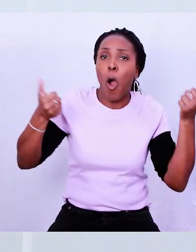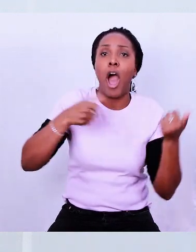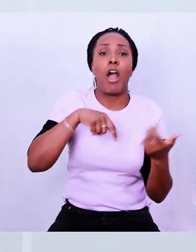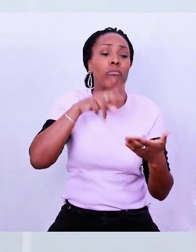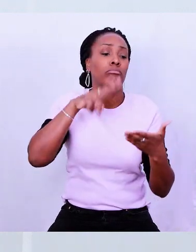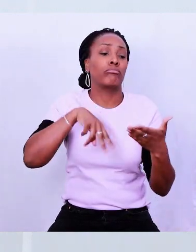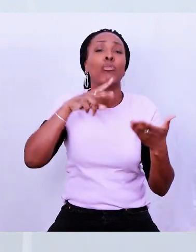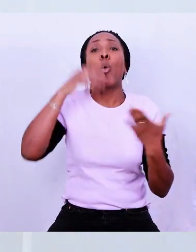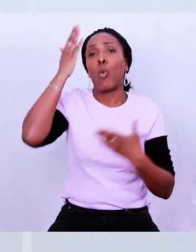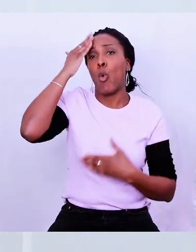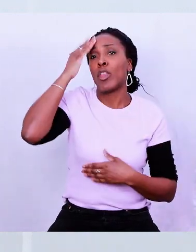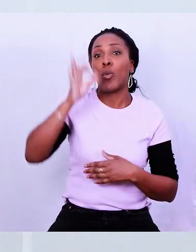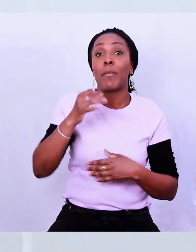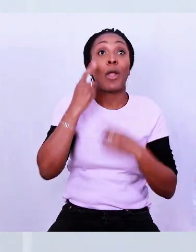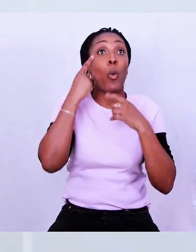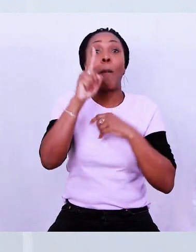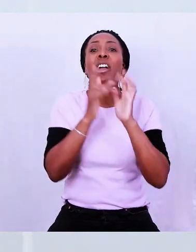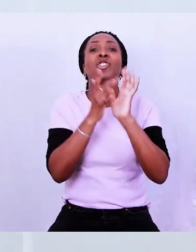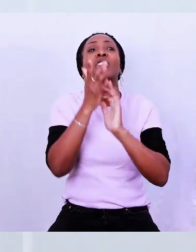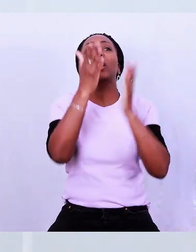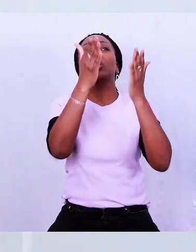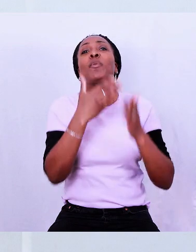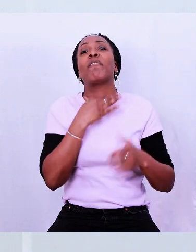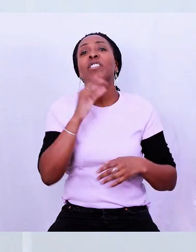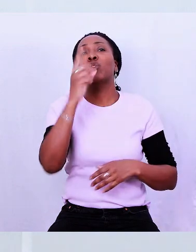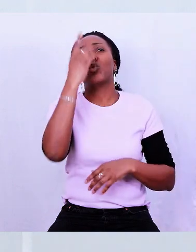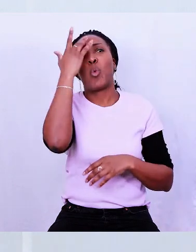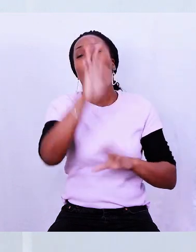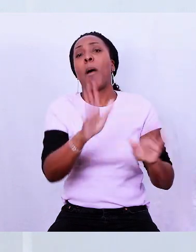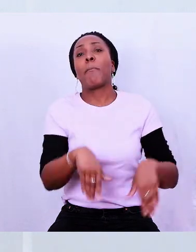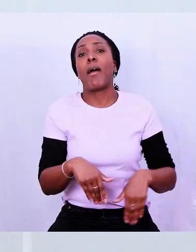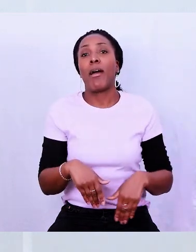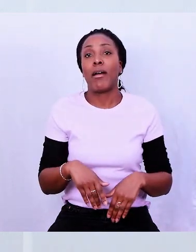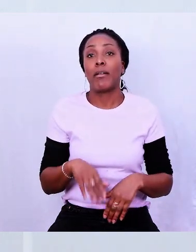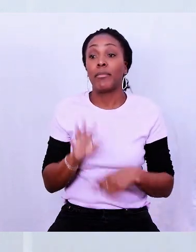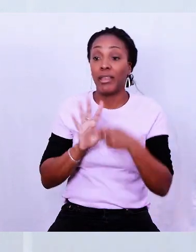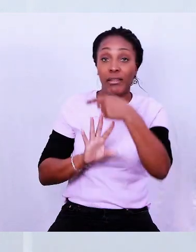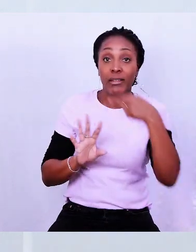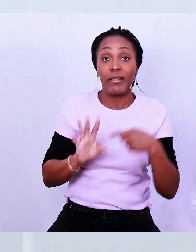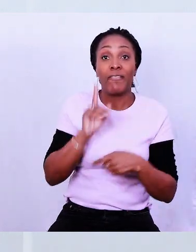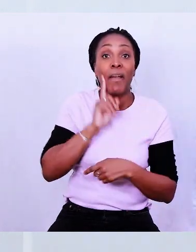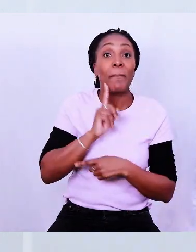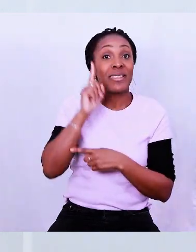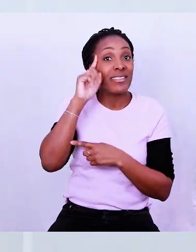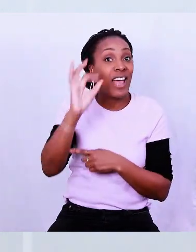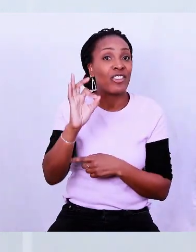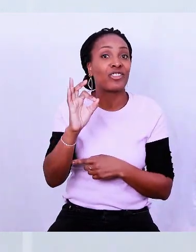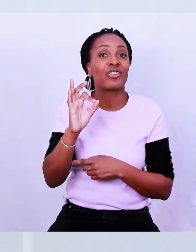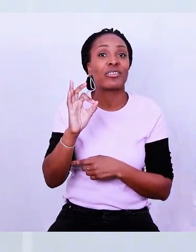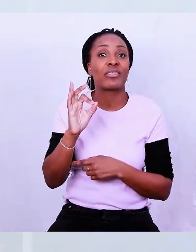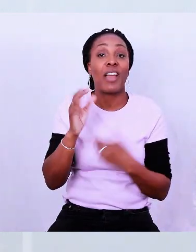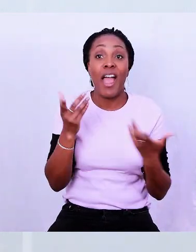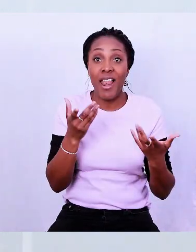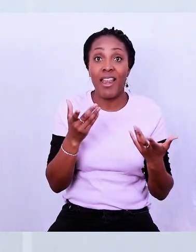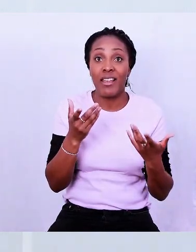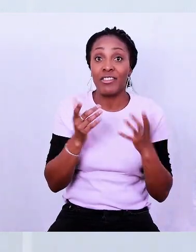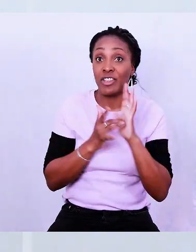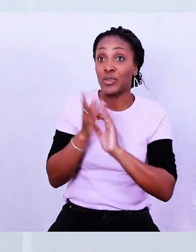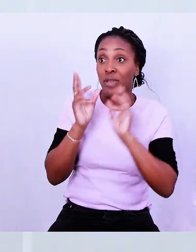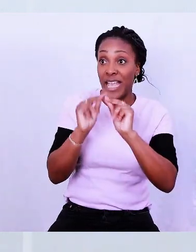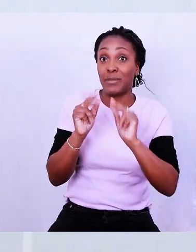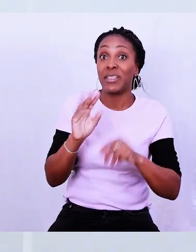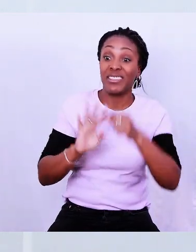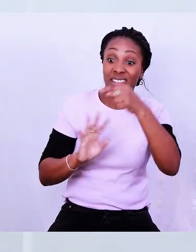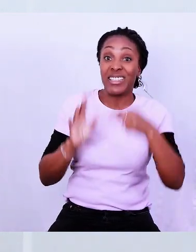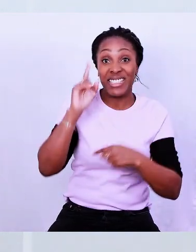ça le problème. Par contre, il va dire, les sages, c'est le contraire. Ce sont ceux qui ont reconnu, qui j'étais, qui m'ont honoré et qui